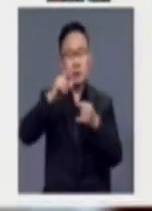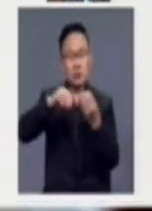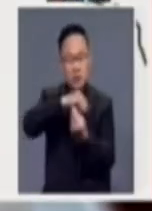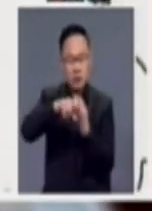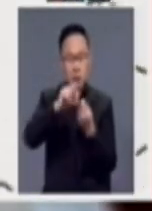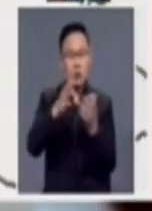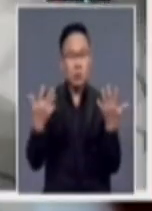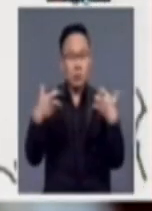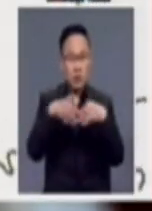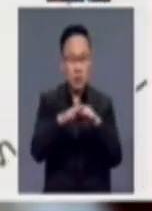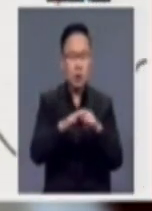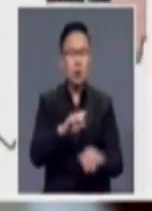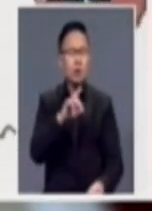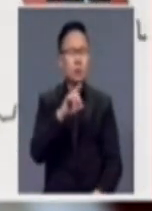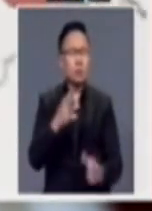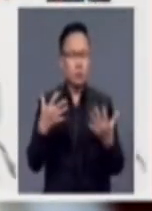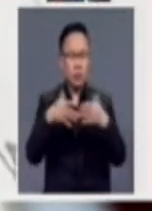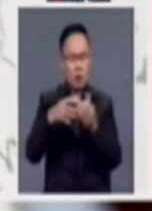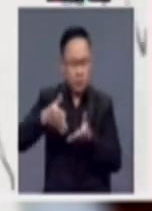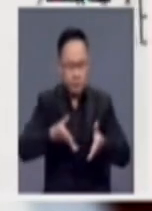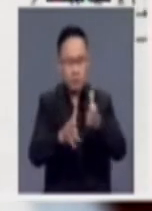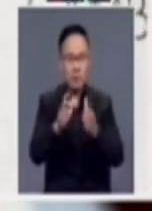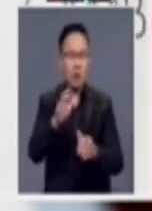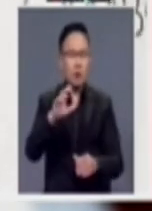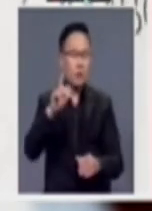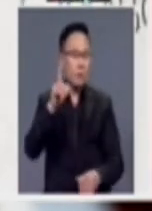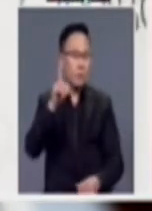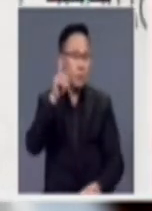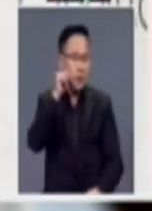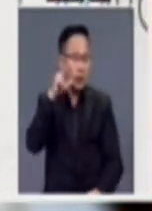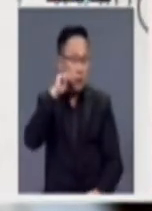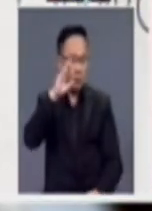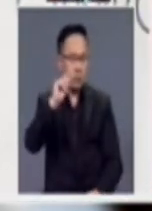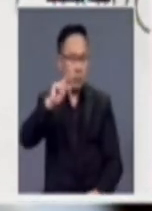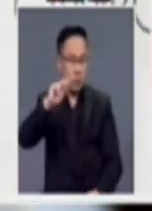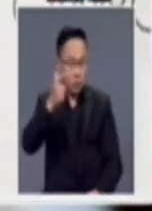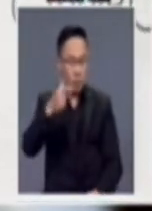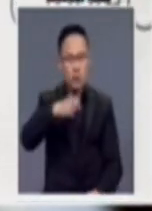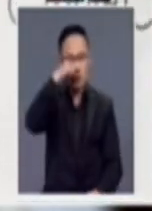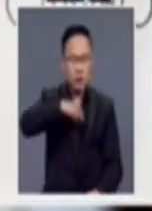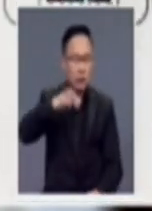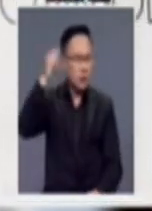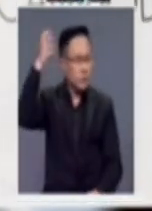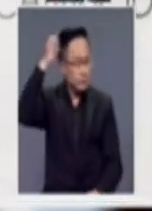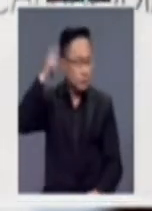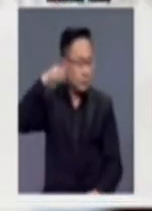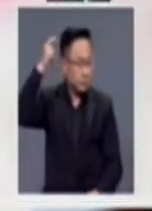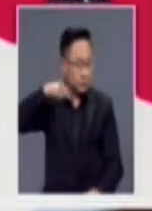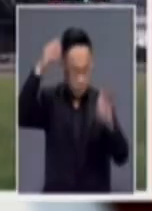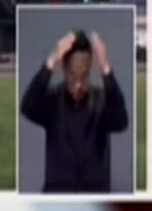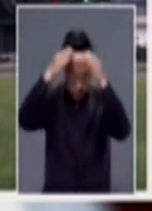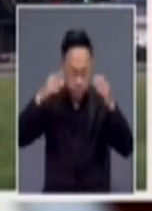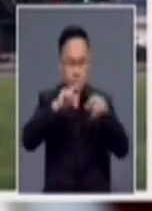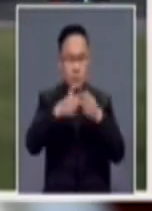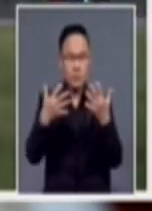ชื่อมโยงเมียนมาไทยกัมพูชาเวียดนามซึ่งเป็นเส้นทางลัดโลจิสติกเชื่อมโยงภูมิภาคอาเซียนกับโลกตะวันตกและโลกตะ